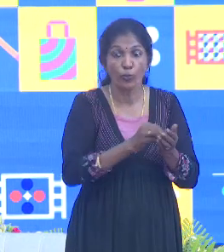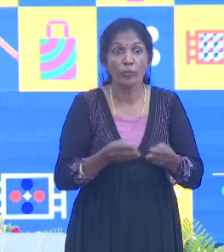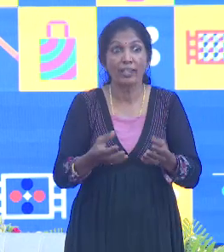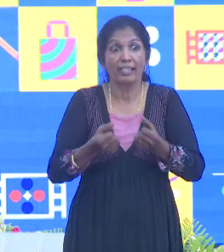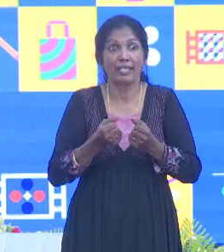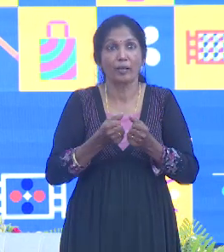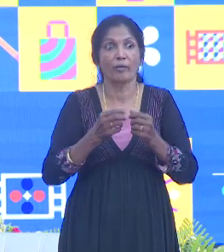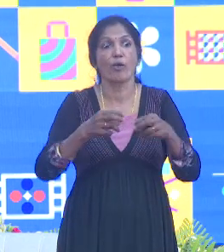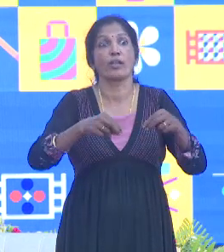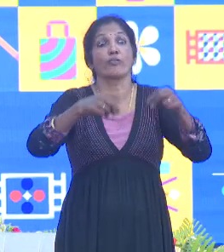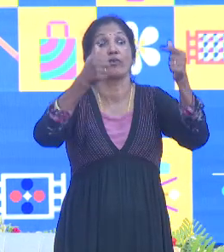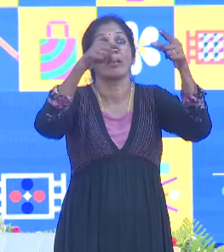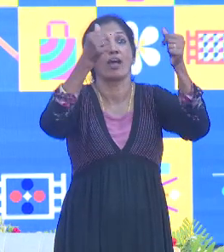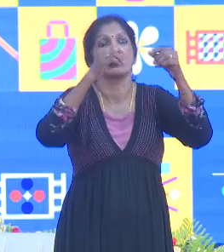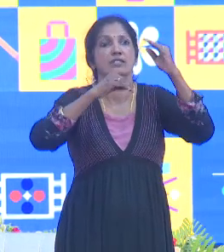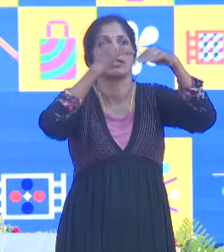മെച്ചപ്പെട്ടു.